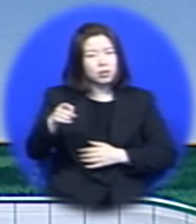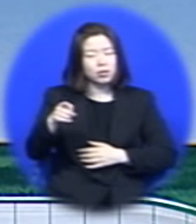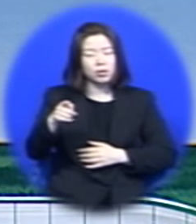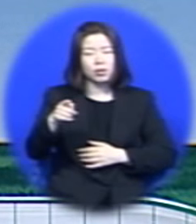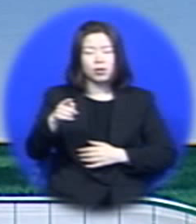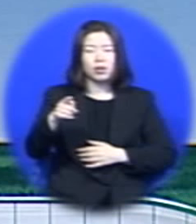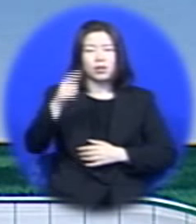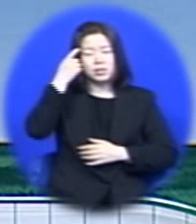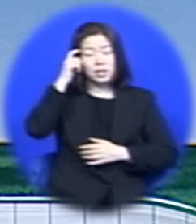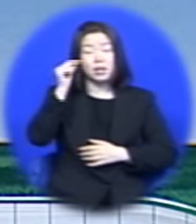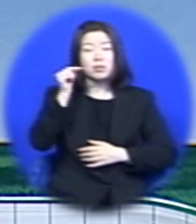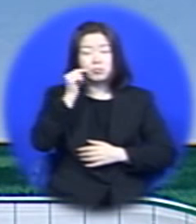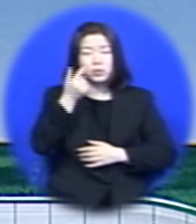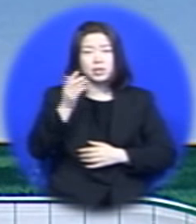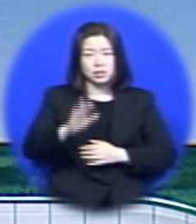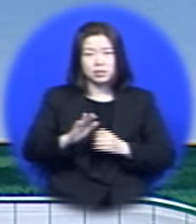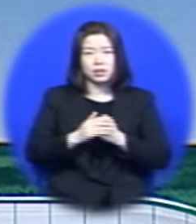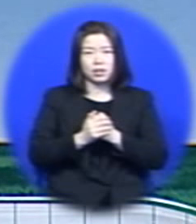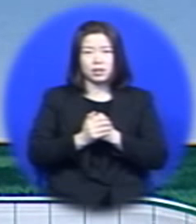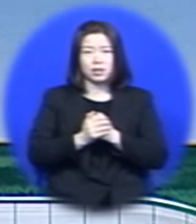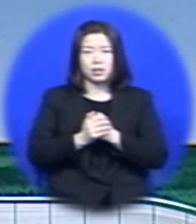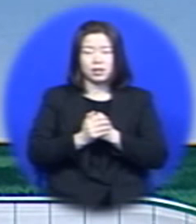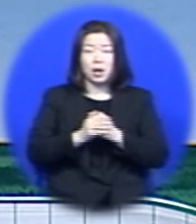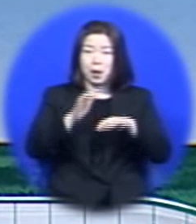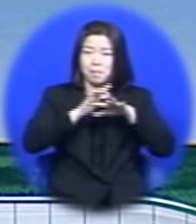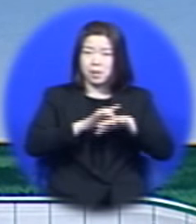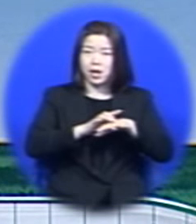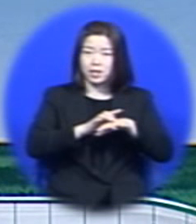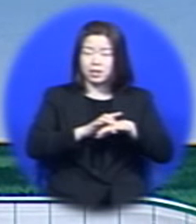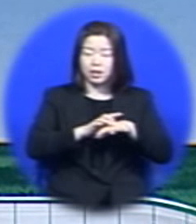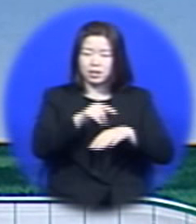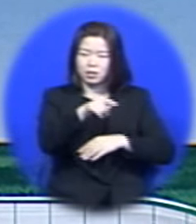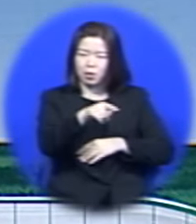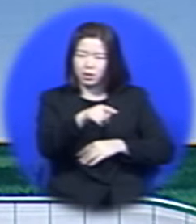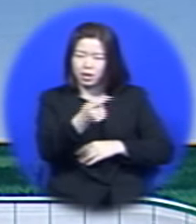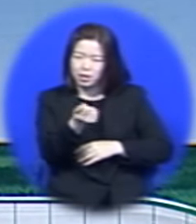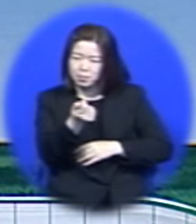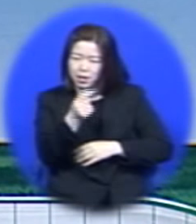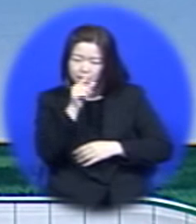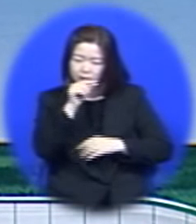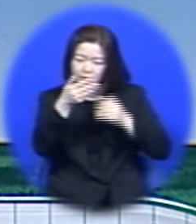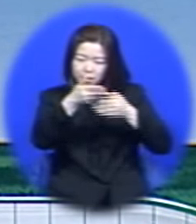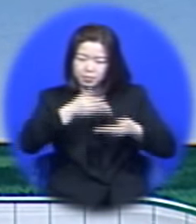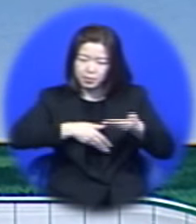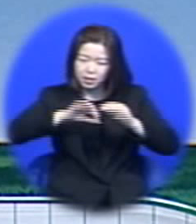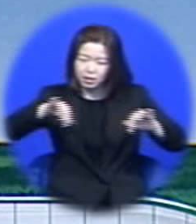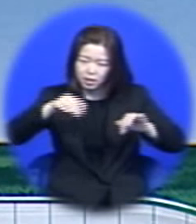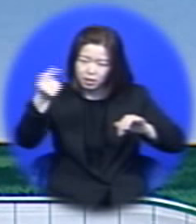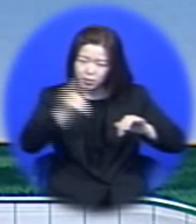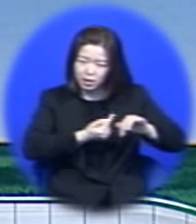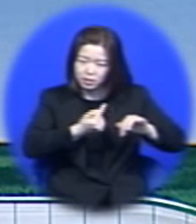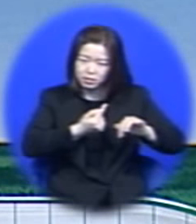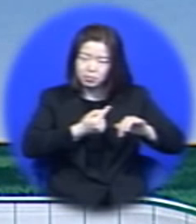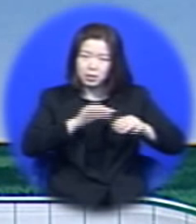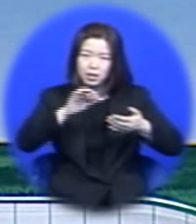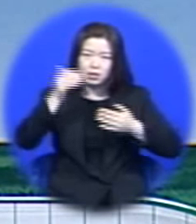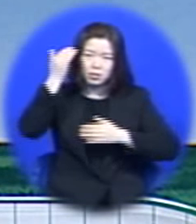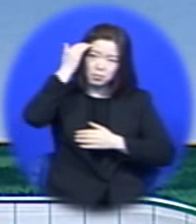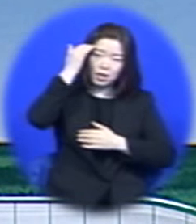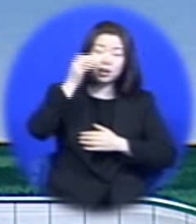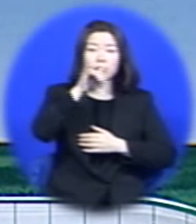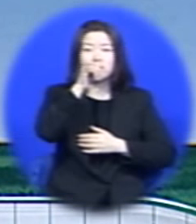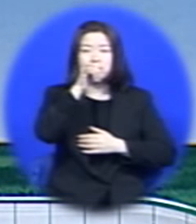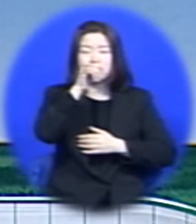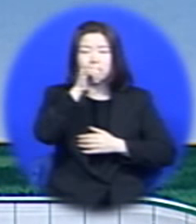아, 마귀가 교묘하게 우리를 이렇게 무너뜨리고 있는 거구나. 그게 깨달아졌어요. 그래서